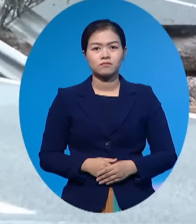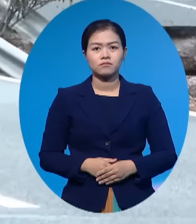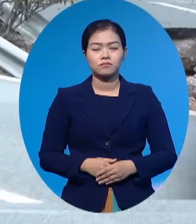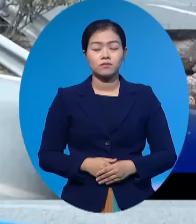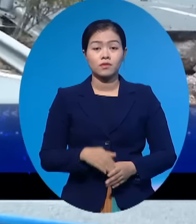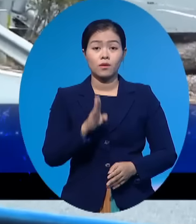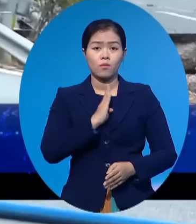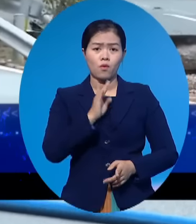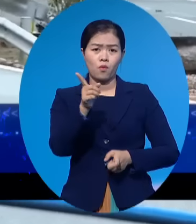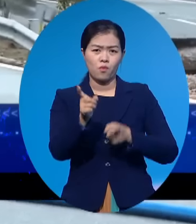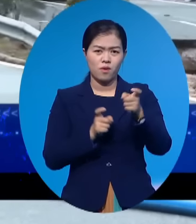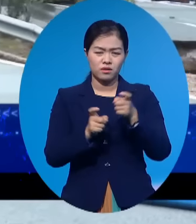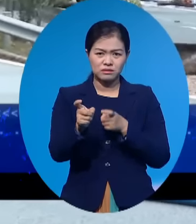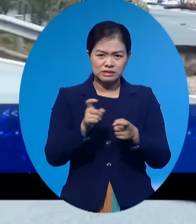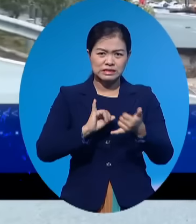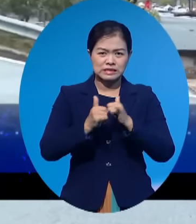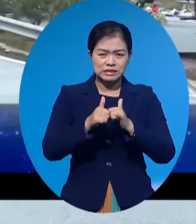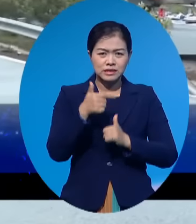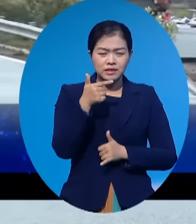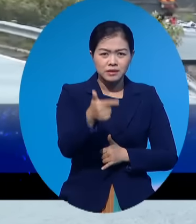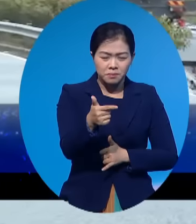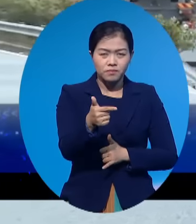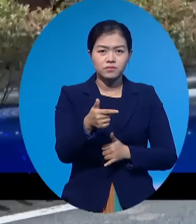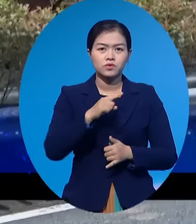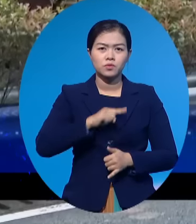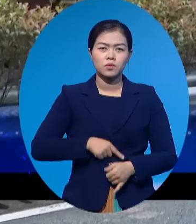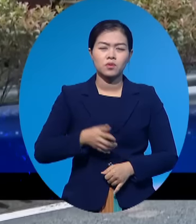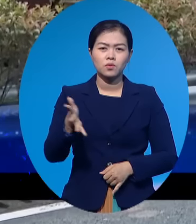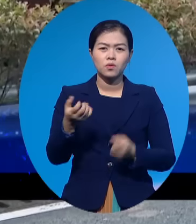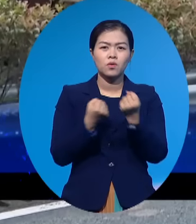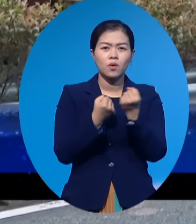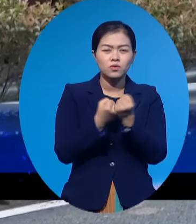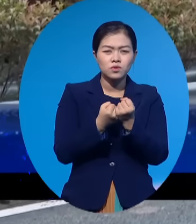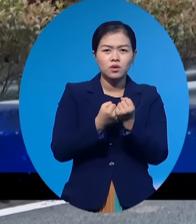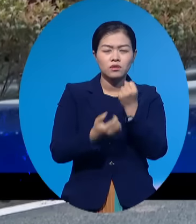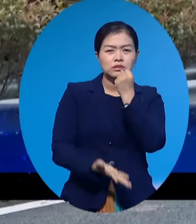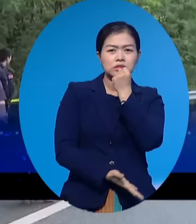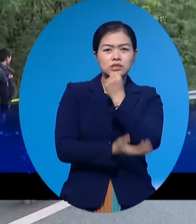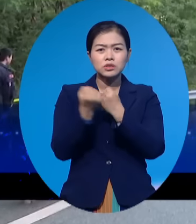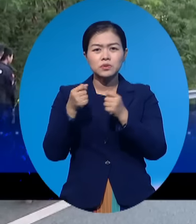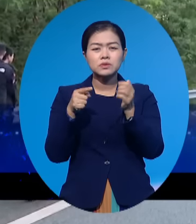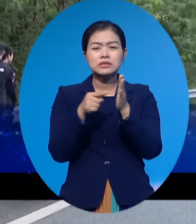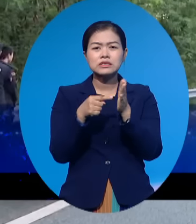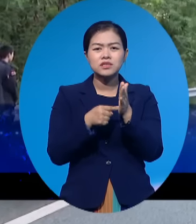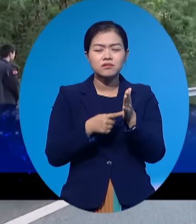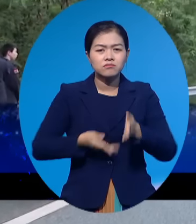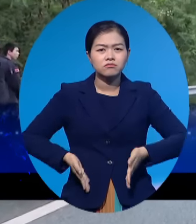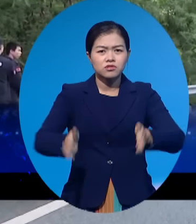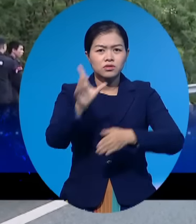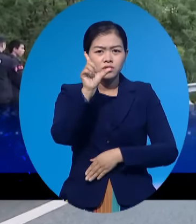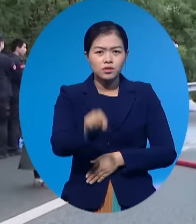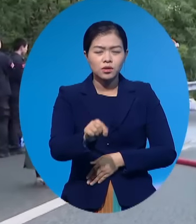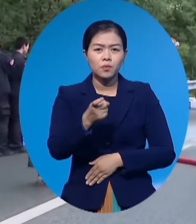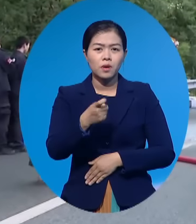Bộ Quản lý Tình trạng Khẩn cấp Trung Quốc đã triển khai lực lượng đặc biệt để hỗ trợ nỗ lực cứu hộ sau khi một phần đường cao tốc ở tỉnh Quảng Đông bị